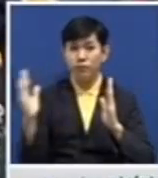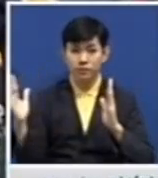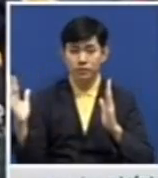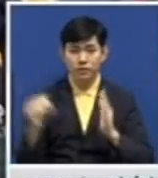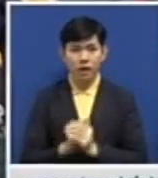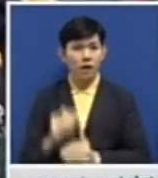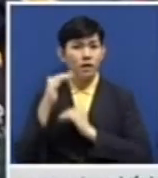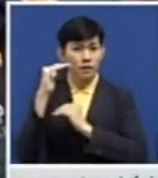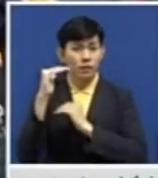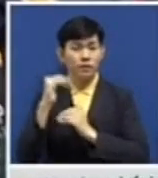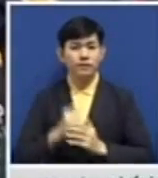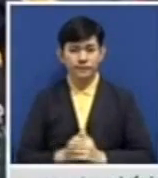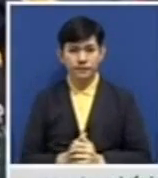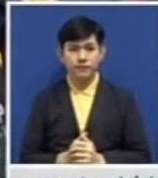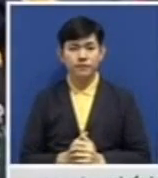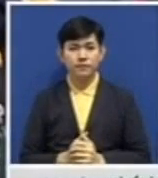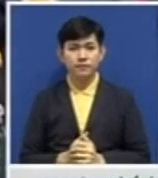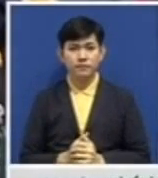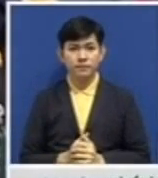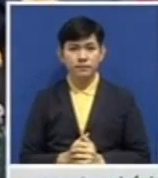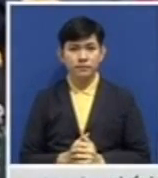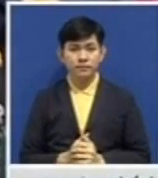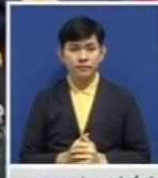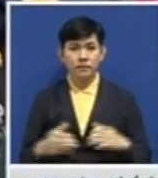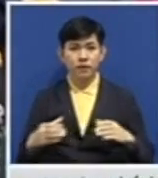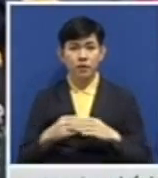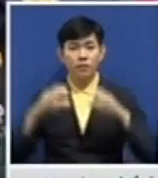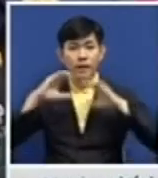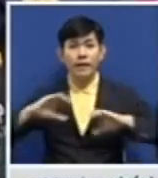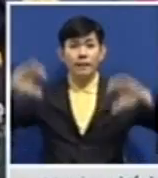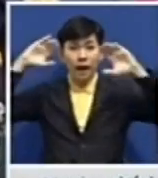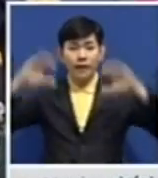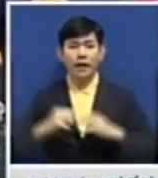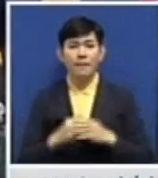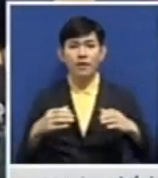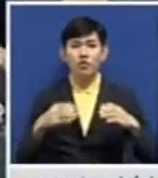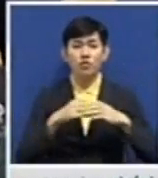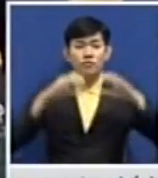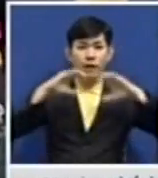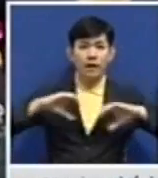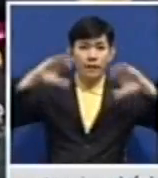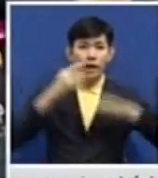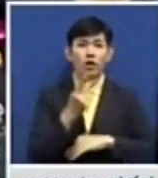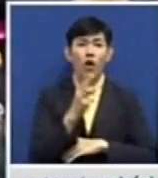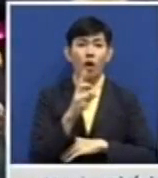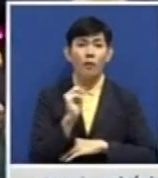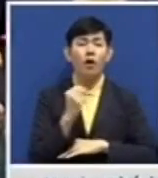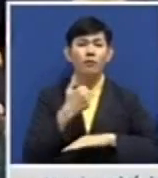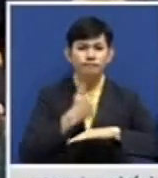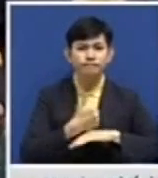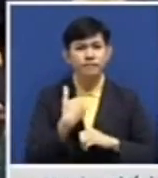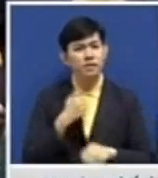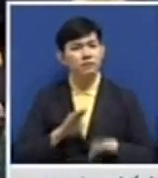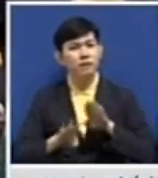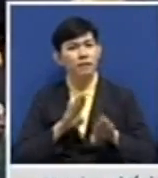เรากำหนดกันอย่างนี้นะครับท่านประธานครับว่าคณะรัฐบาลซึ่งประกอบไปด้วยคณะรัฐมนตรีทั้งหมดที่ใช้ก็คือประม